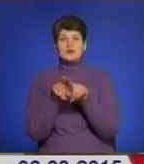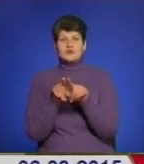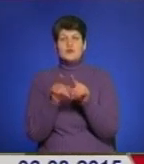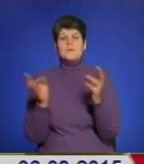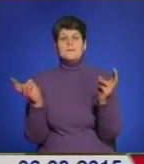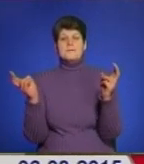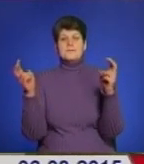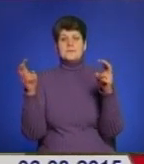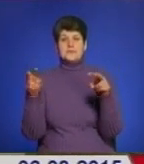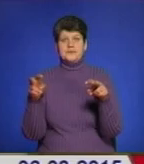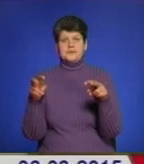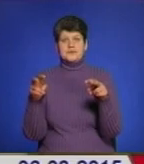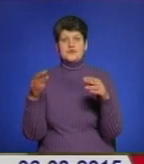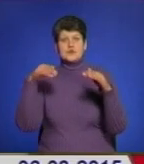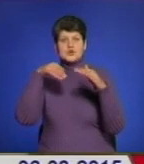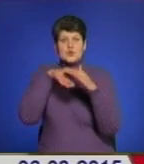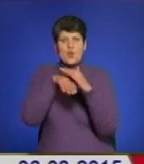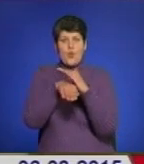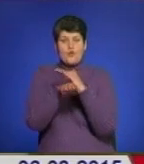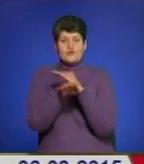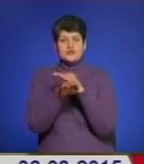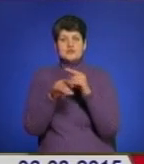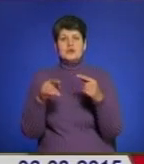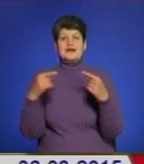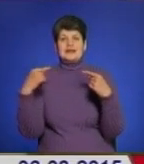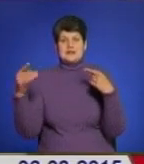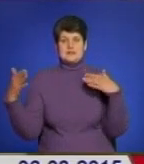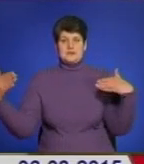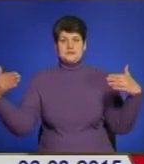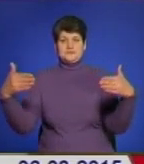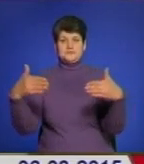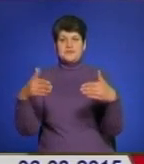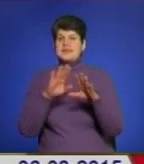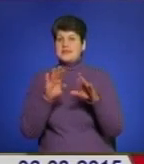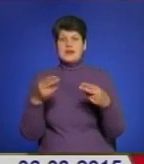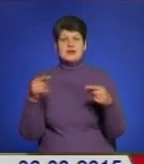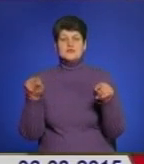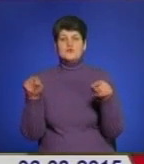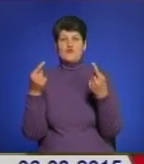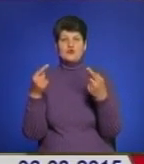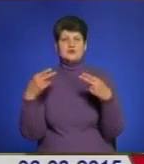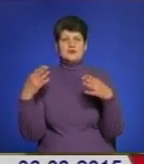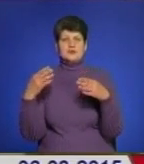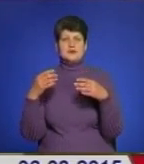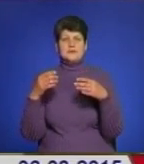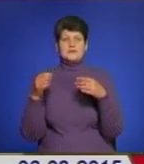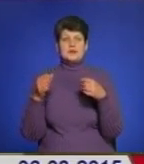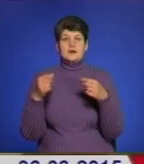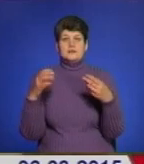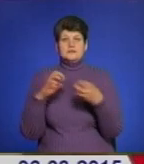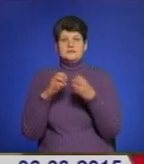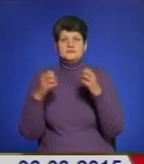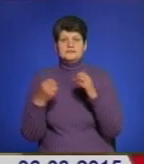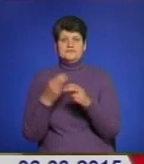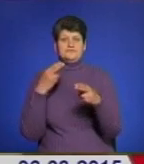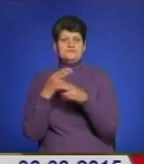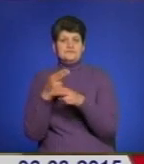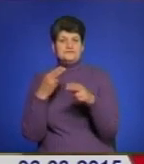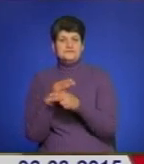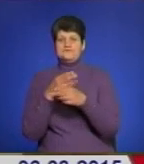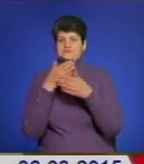в сховище також різними маршрутами, не створюючи штовханину або якихось